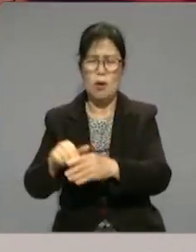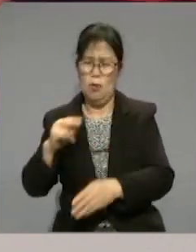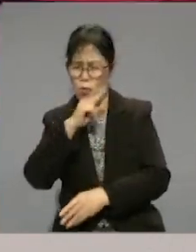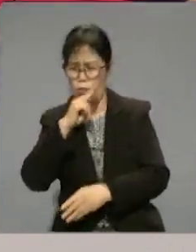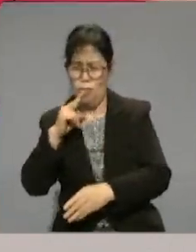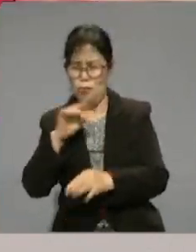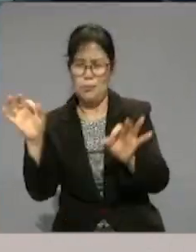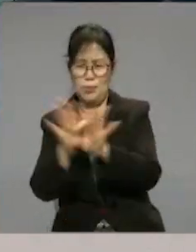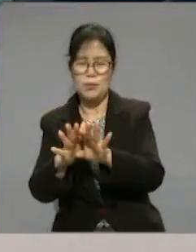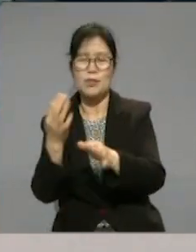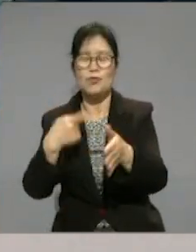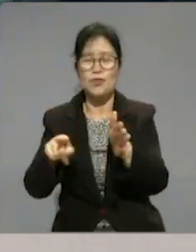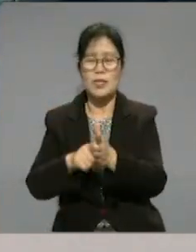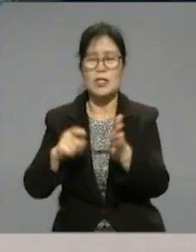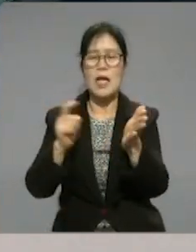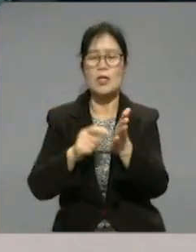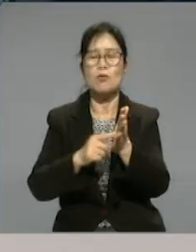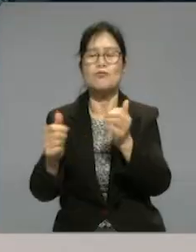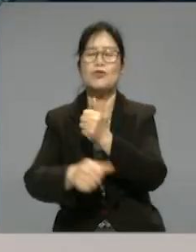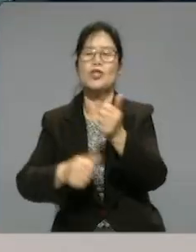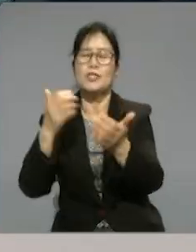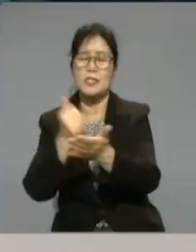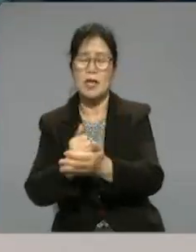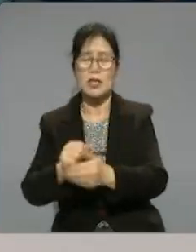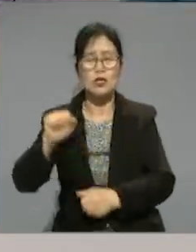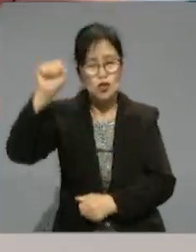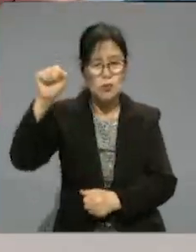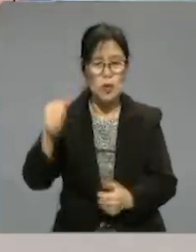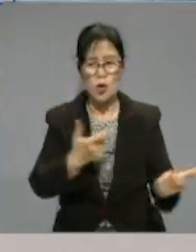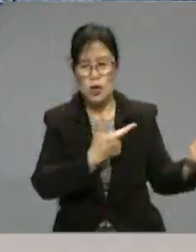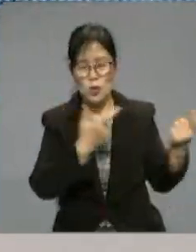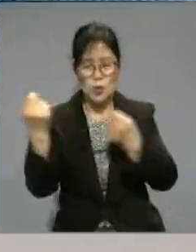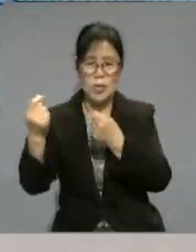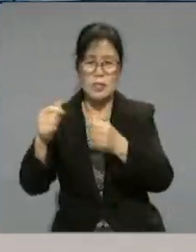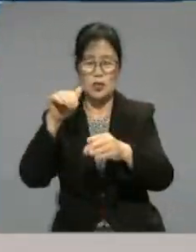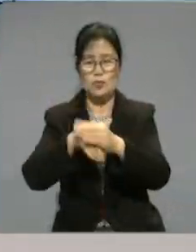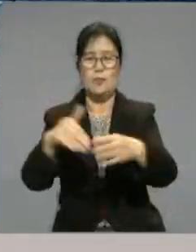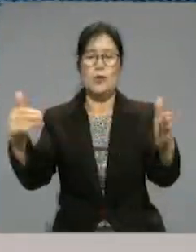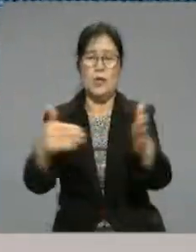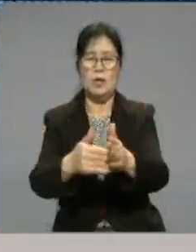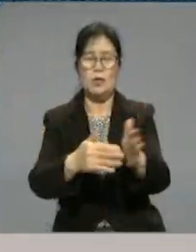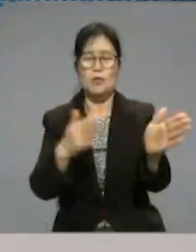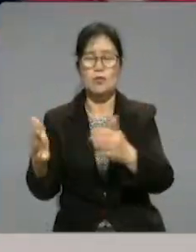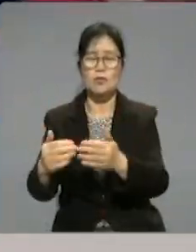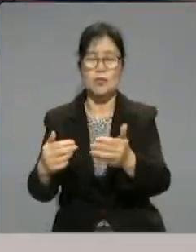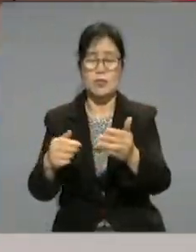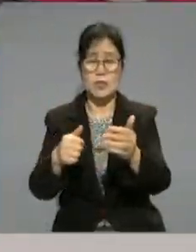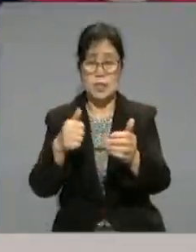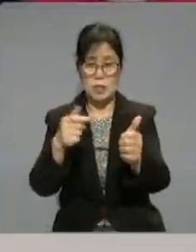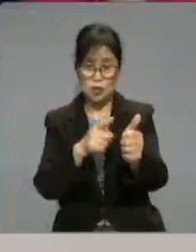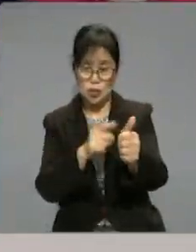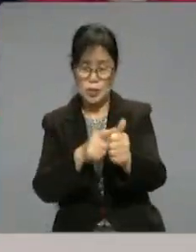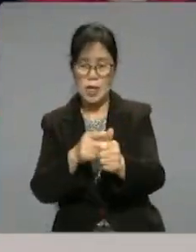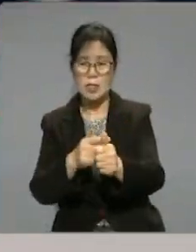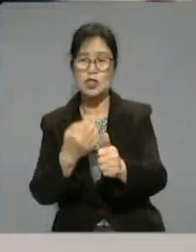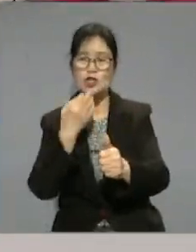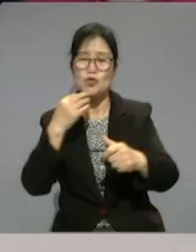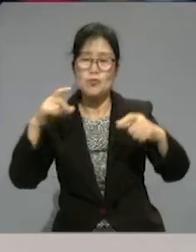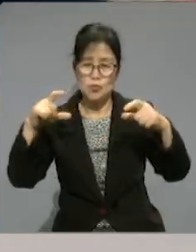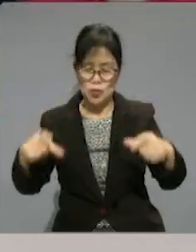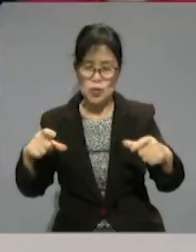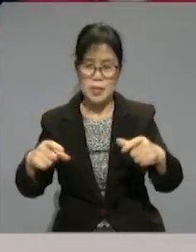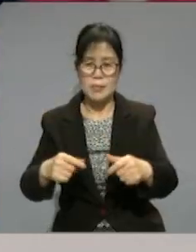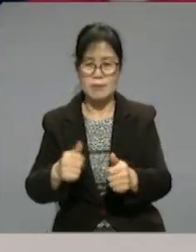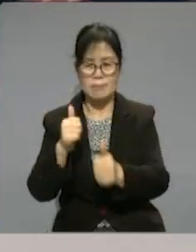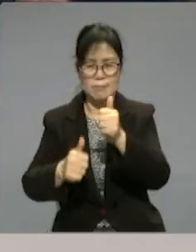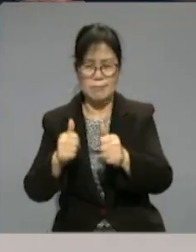위해 한동훈 비상대책위원장과 출마한 후보 전원이 오늘 투표를 끝냈고, 한 위원장은 최대 승부처 수도권에서 표심을